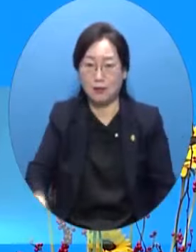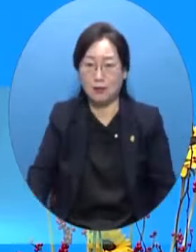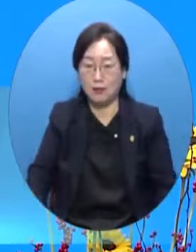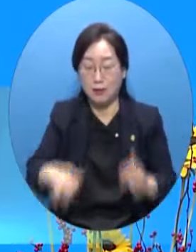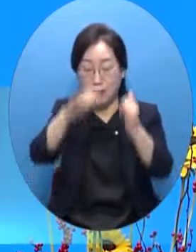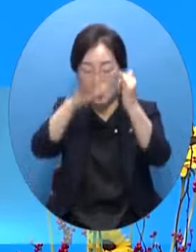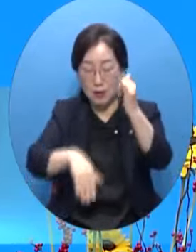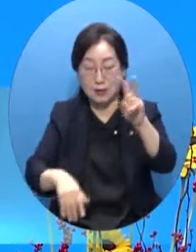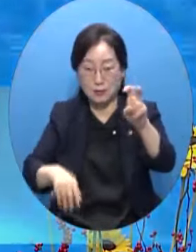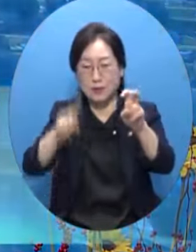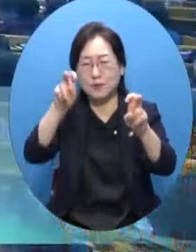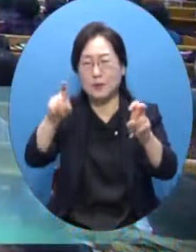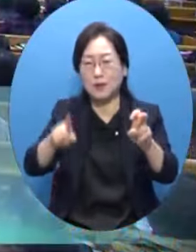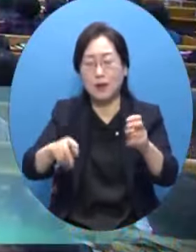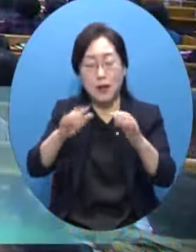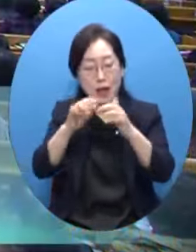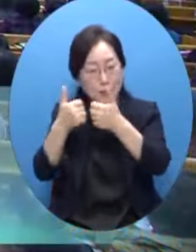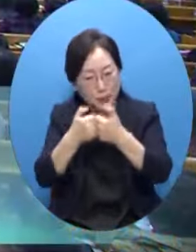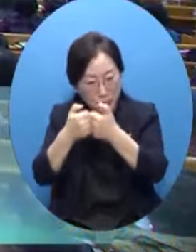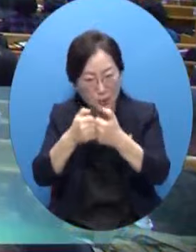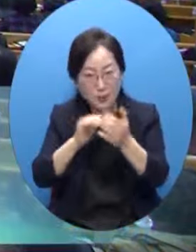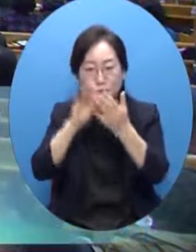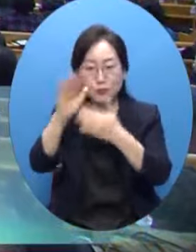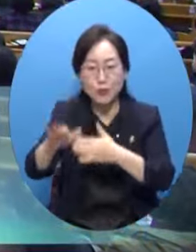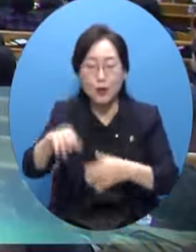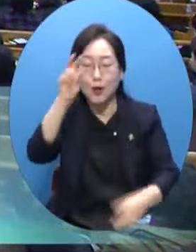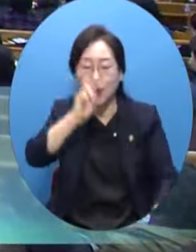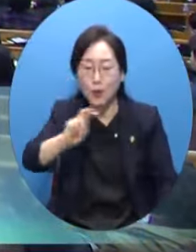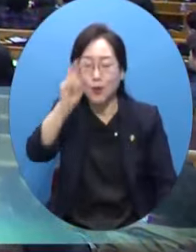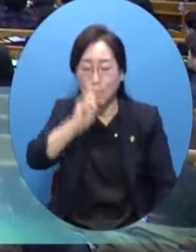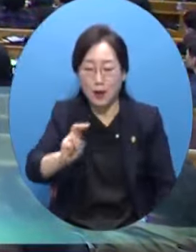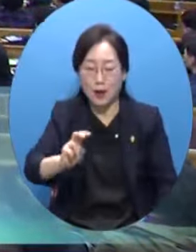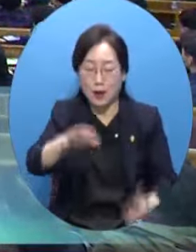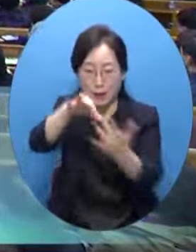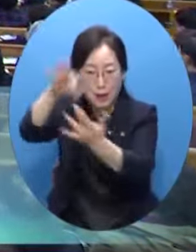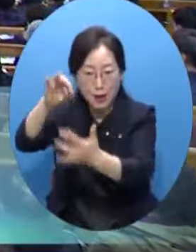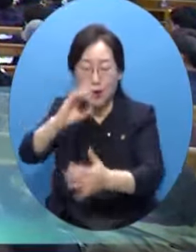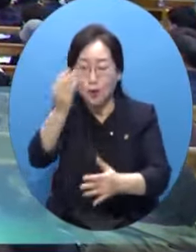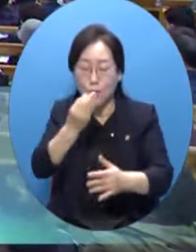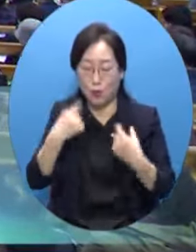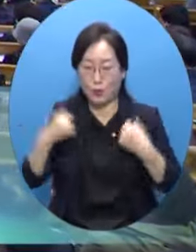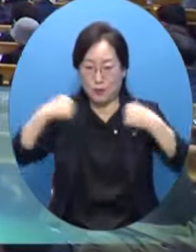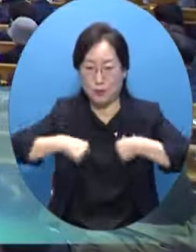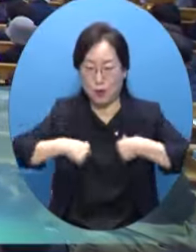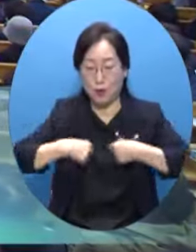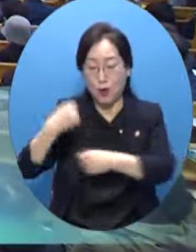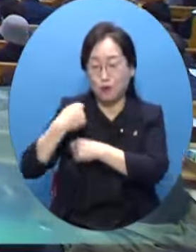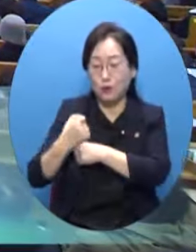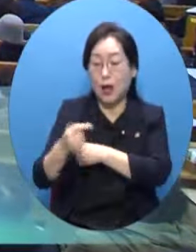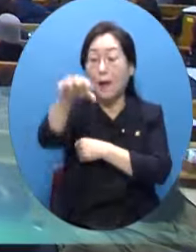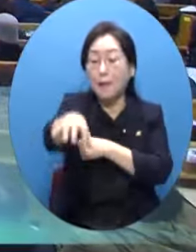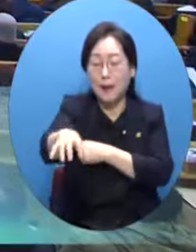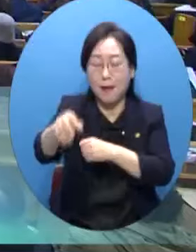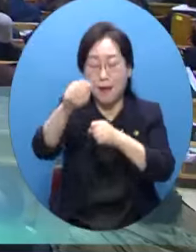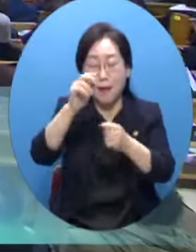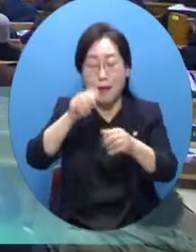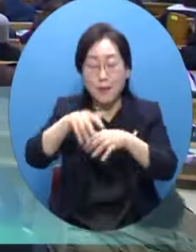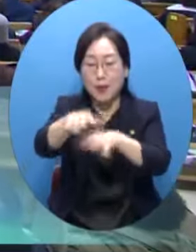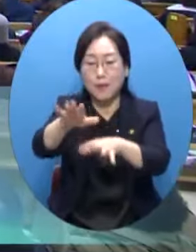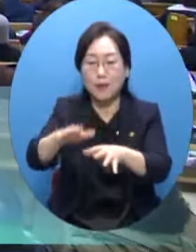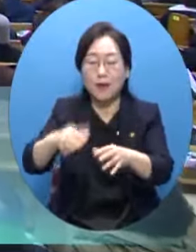더불어 의논하고 노래하는 자들을 택하여 거룩한 예복을 입히고 군대 앞에서 행진하며 여호와 야훼를 찬송하며 이르기를